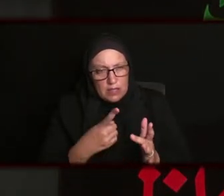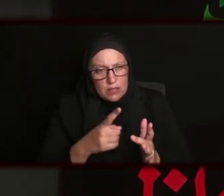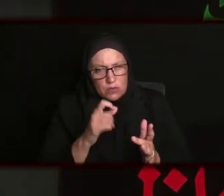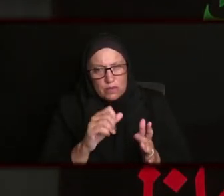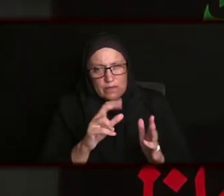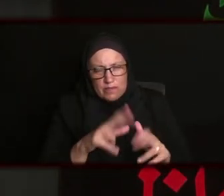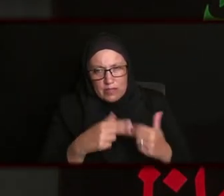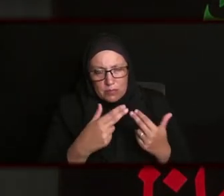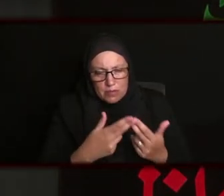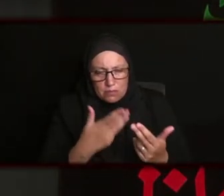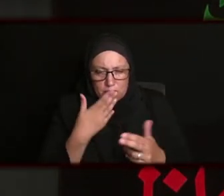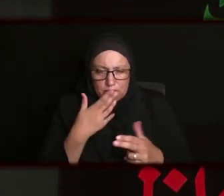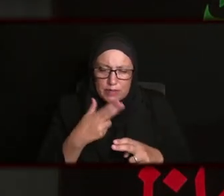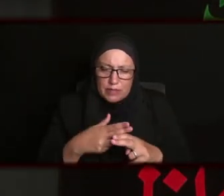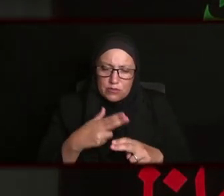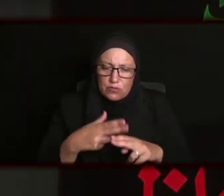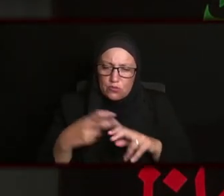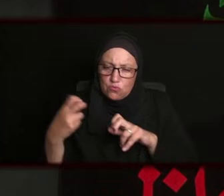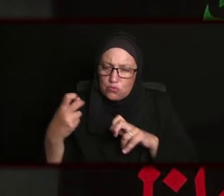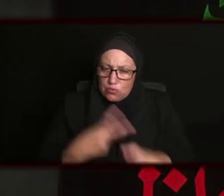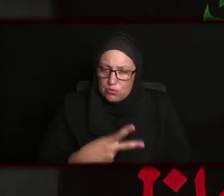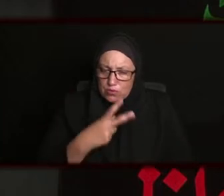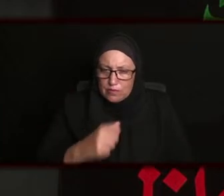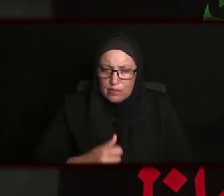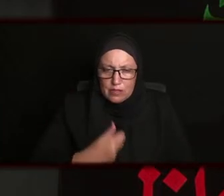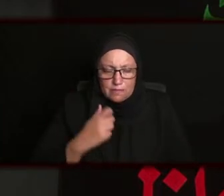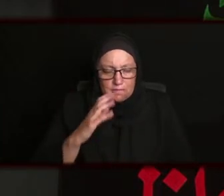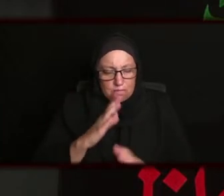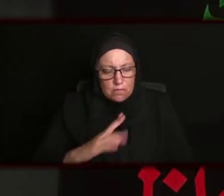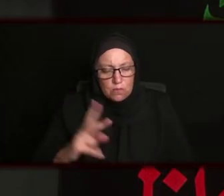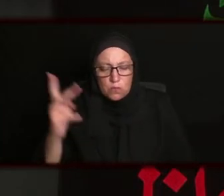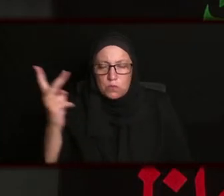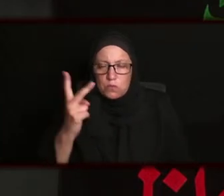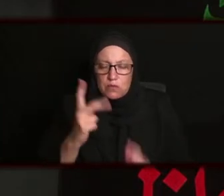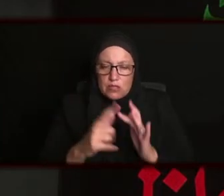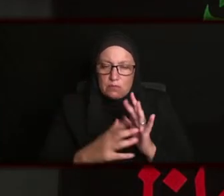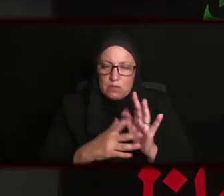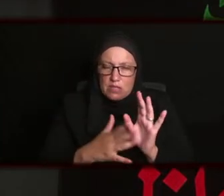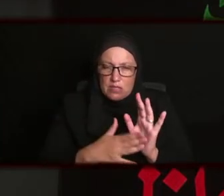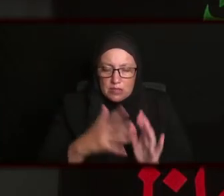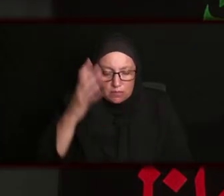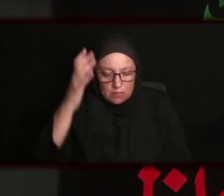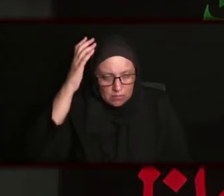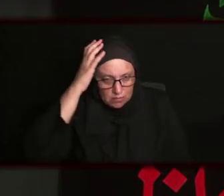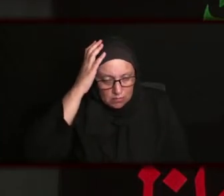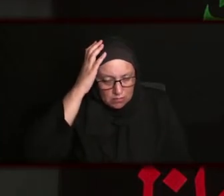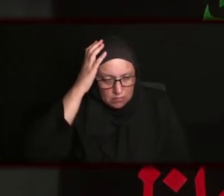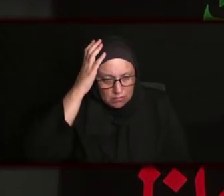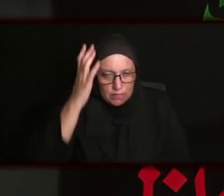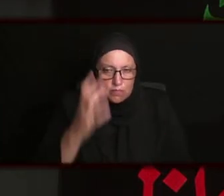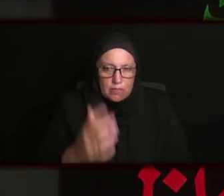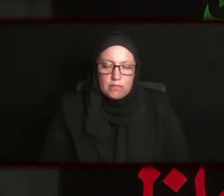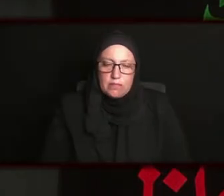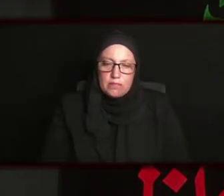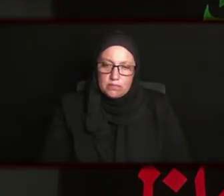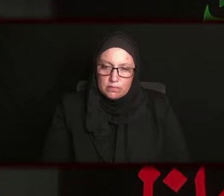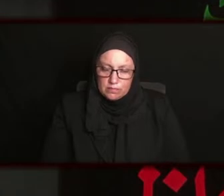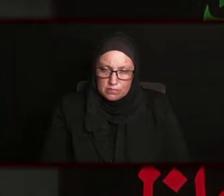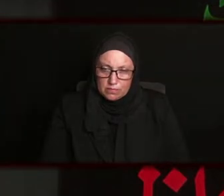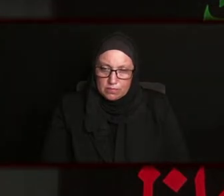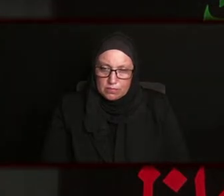الله روحي وأرواح العالمين لتراب مقدمه